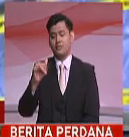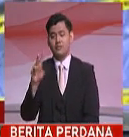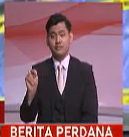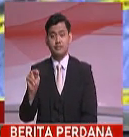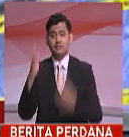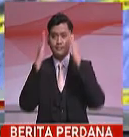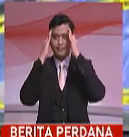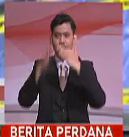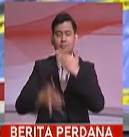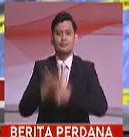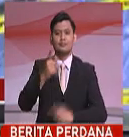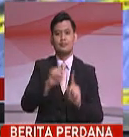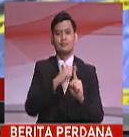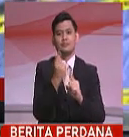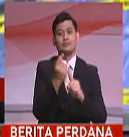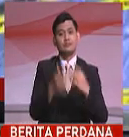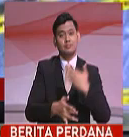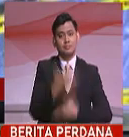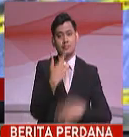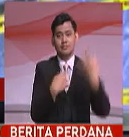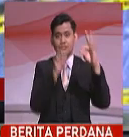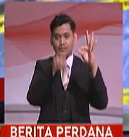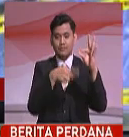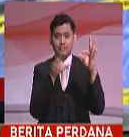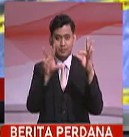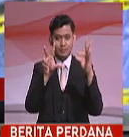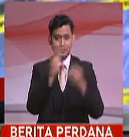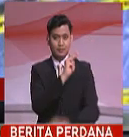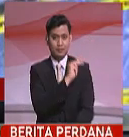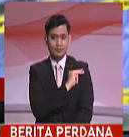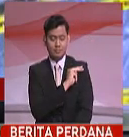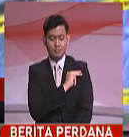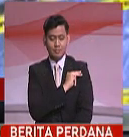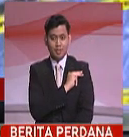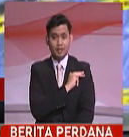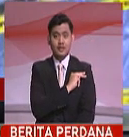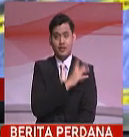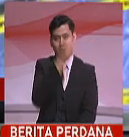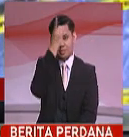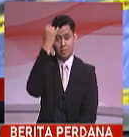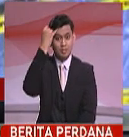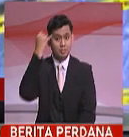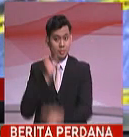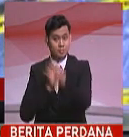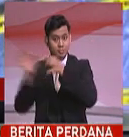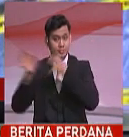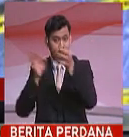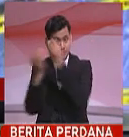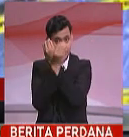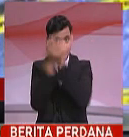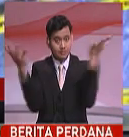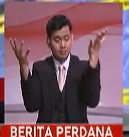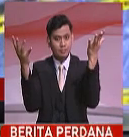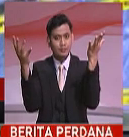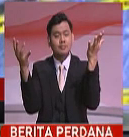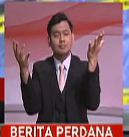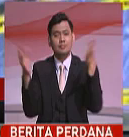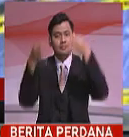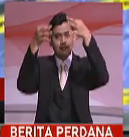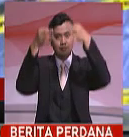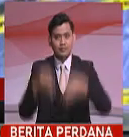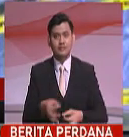lebih awal daripada tari asal yaitu 1900 menuju kanan pertahanan Datu Ismail Safeea Club dalam kenyataannya memaklumkan